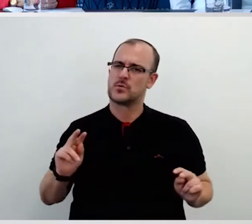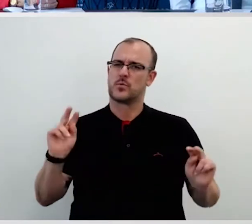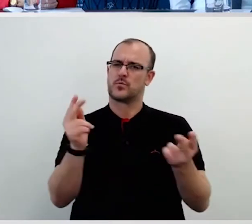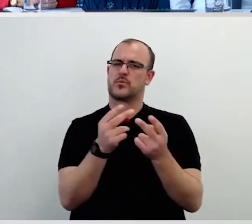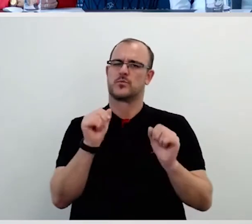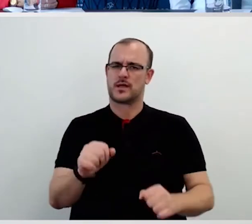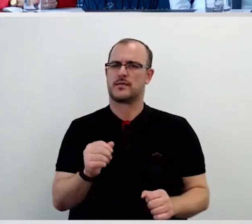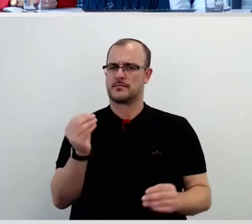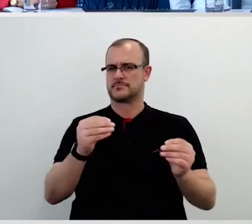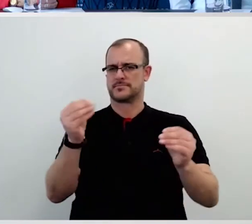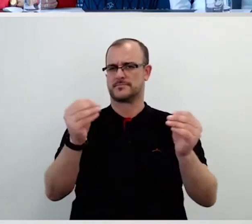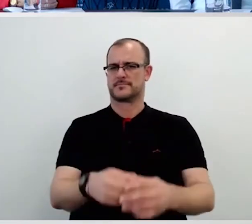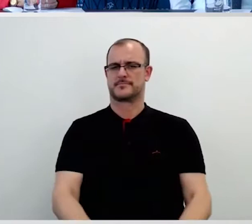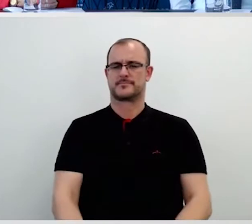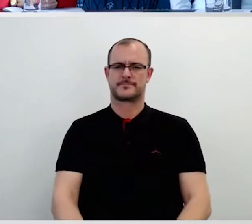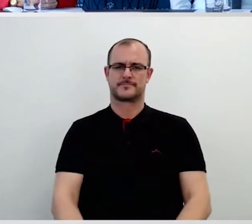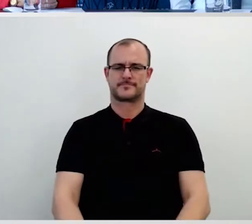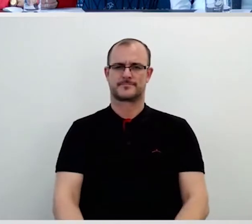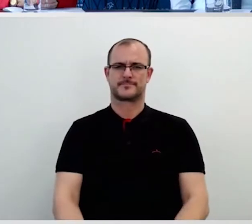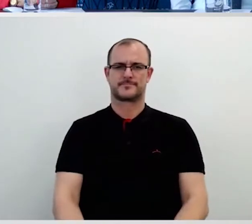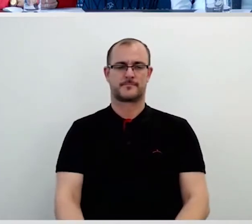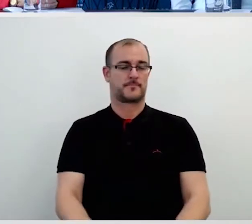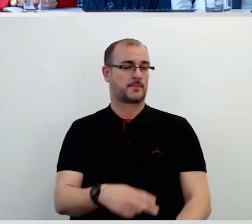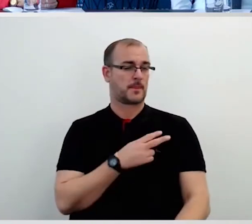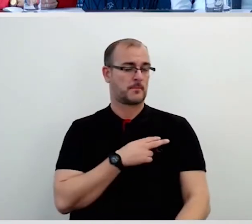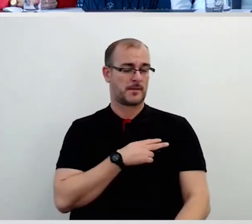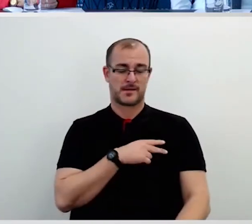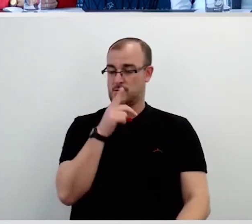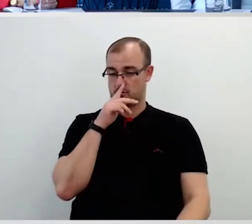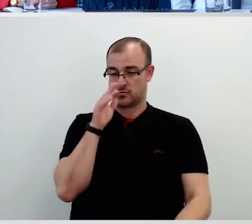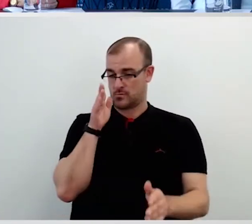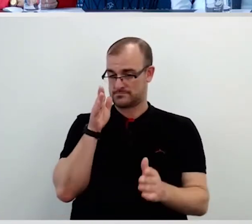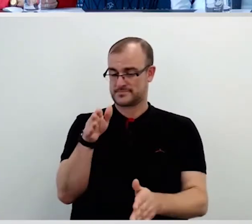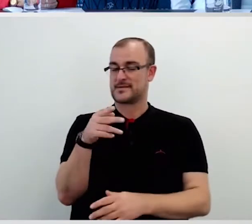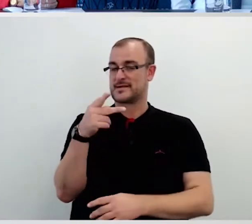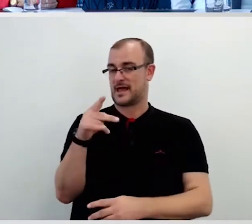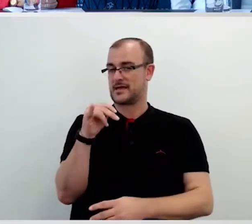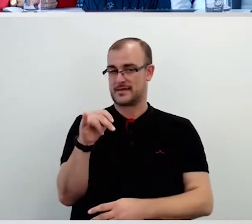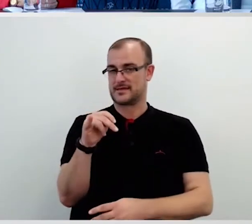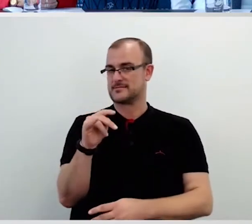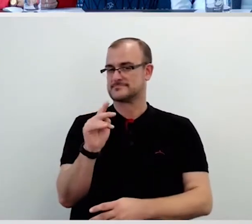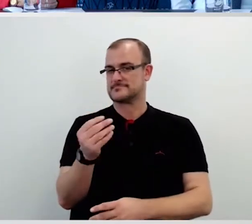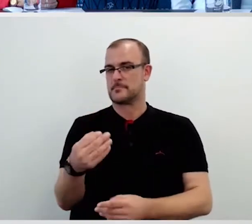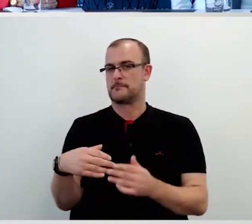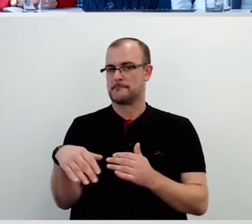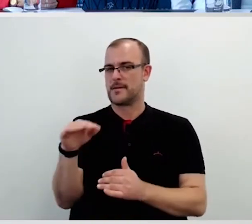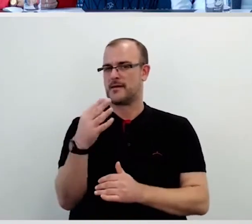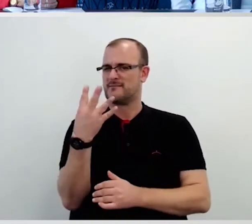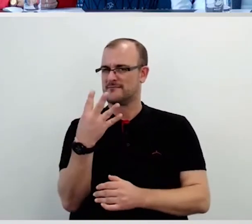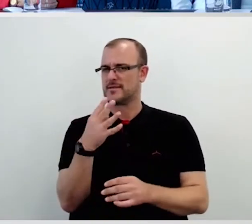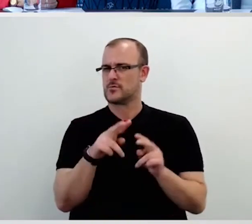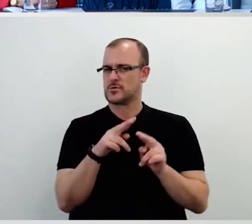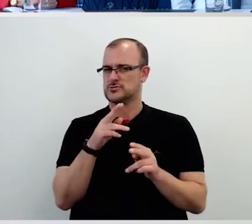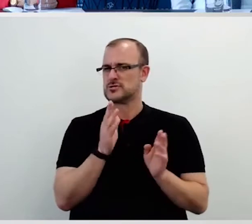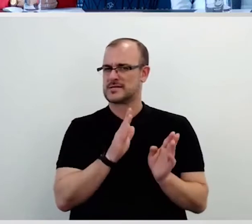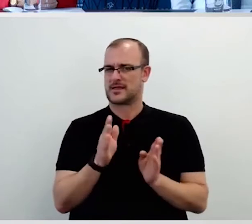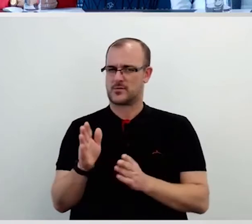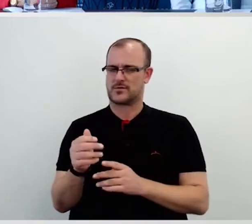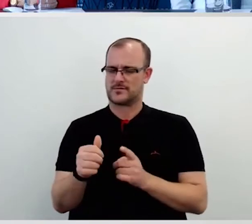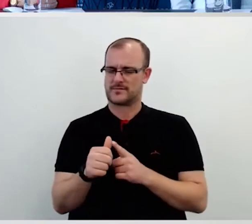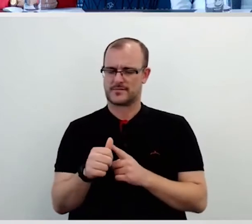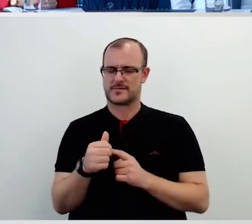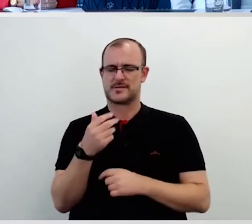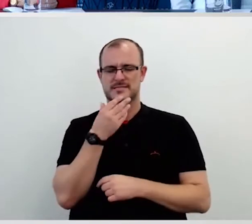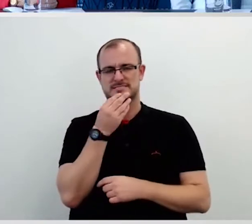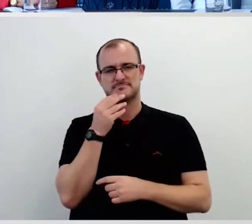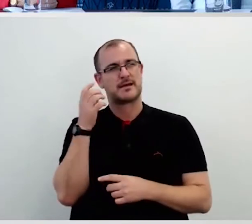können. Der Preis dreht sich ja auch nicht nur um KI. Es gibt vier verschiedene Kategorien. Das sind ja